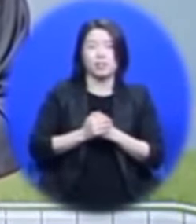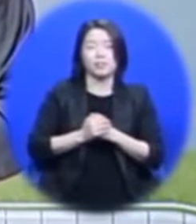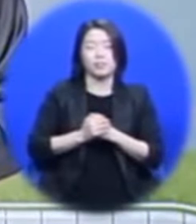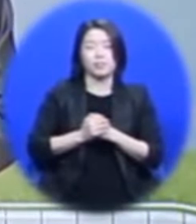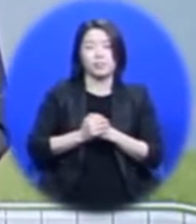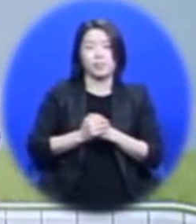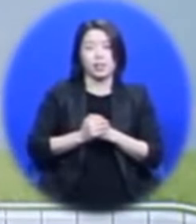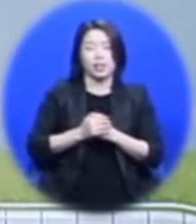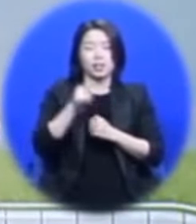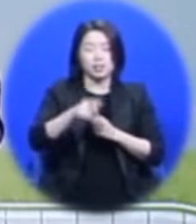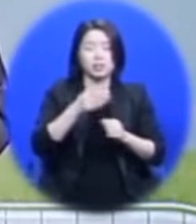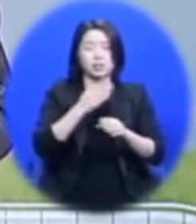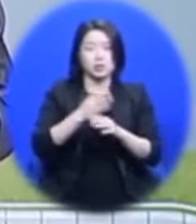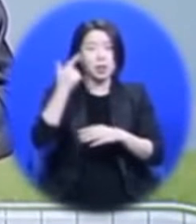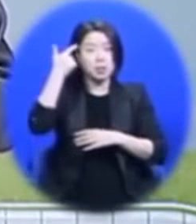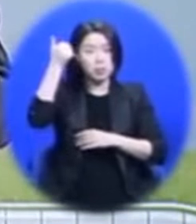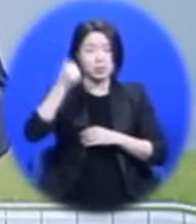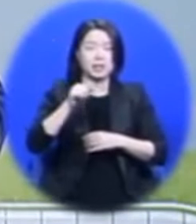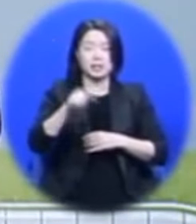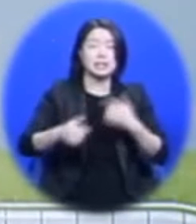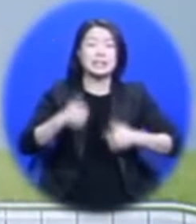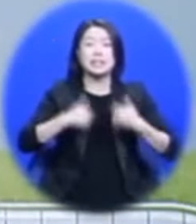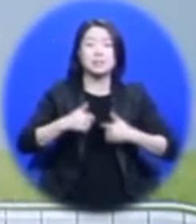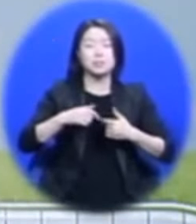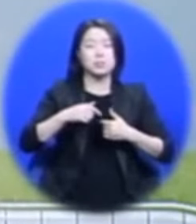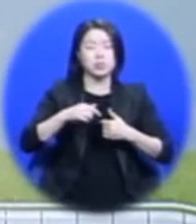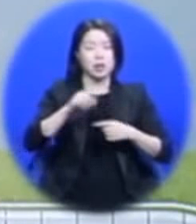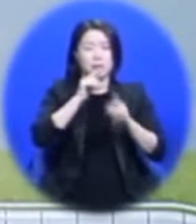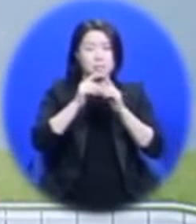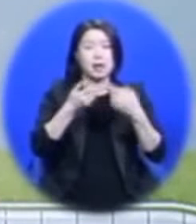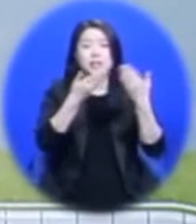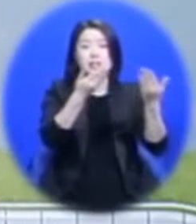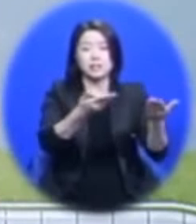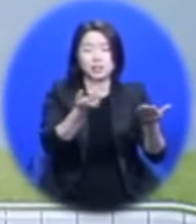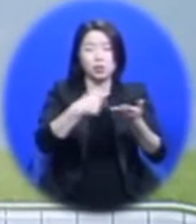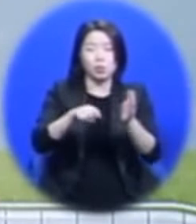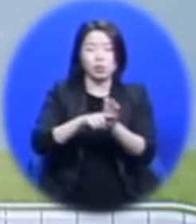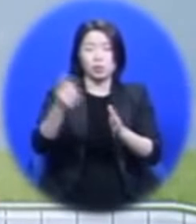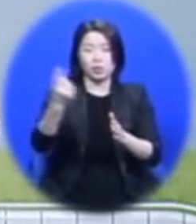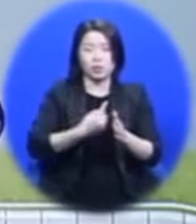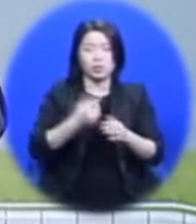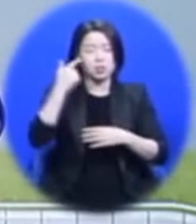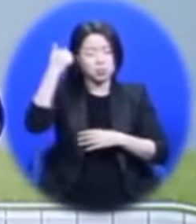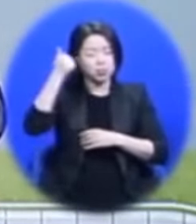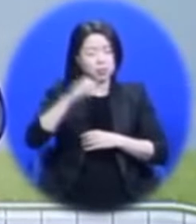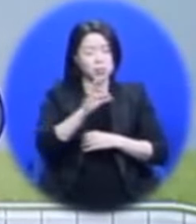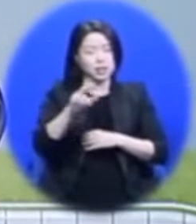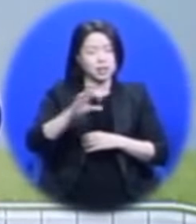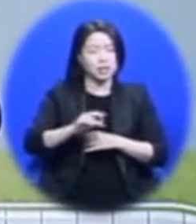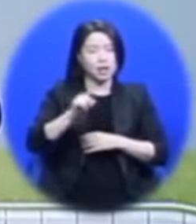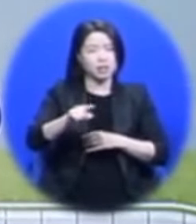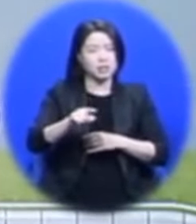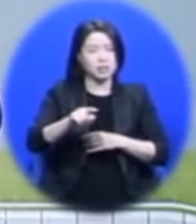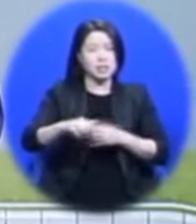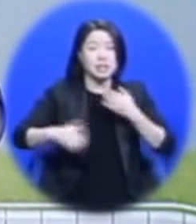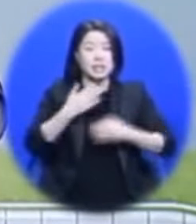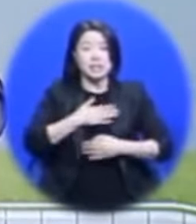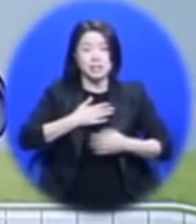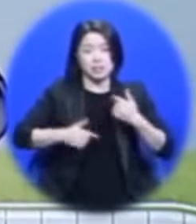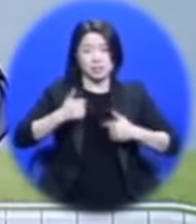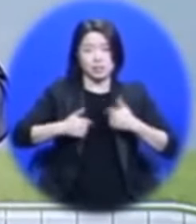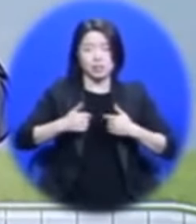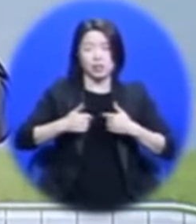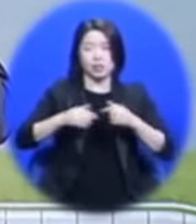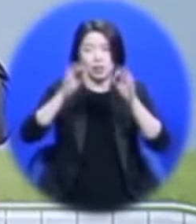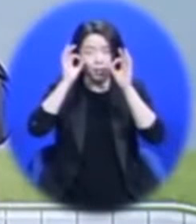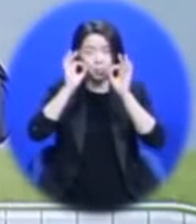그러면서 목사님에게 그 기쁜 소식을 전해주려고 왔는데 목사님이 그 양 씨의 그 정말 흥분한 마음을